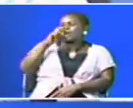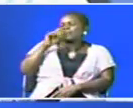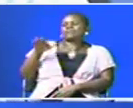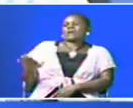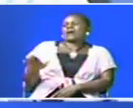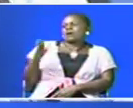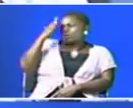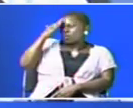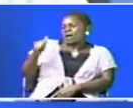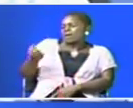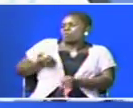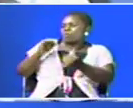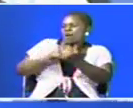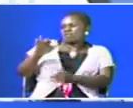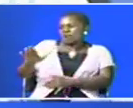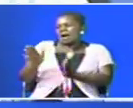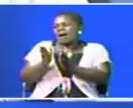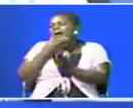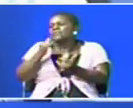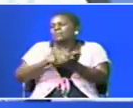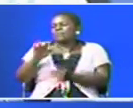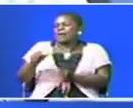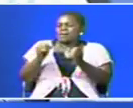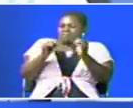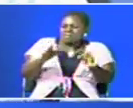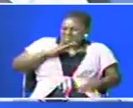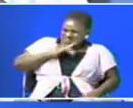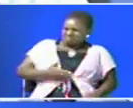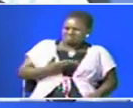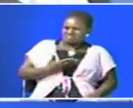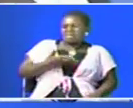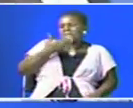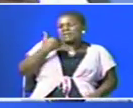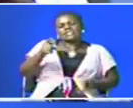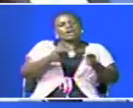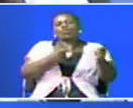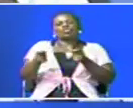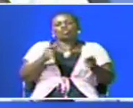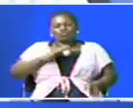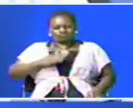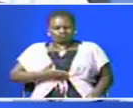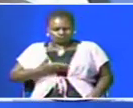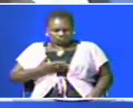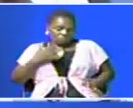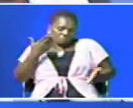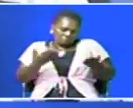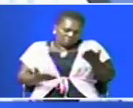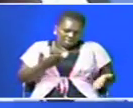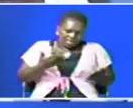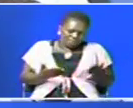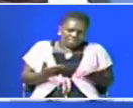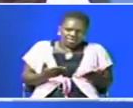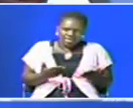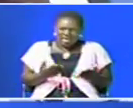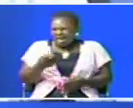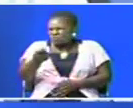sasa, kwa sababu yule ni mkeo na yule ni mumeo. Ikiwa ni hasira, lazima uwe utaicontrol. Ikiwa pengine ni